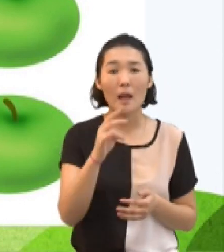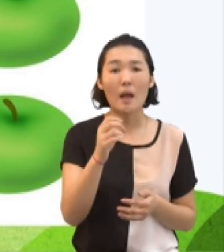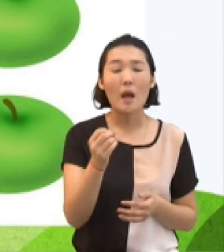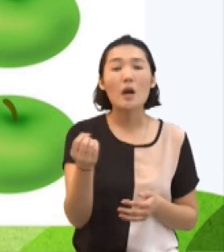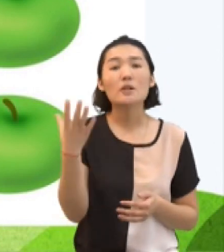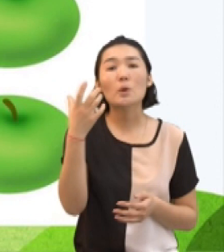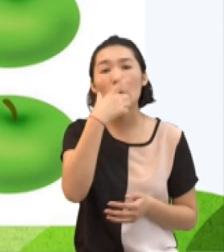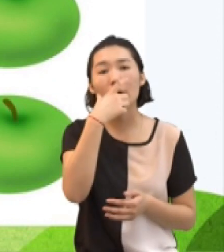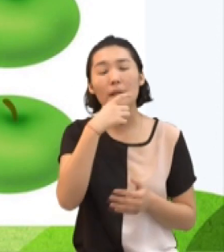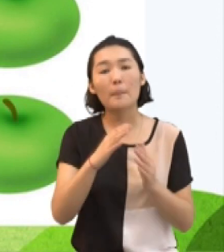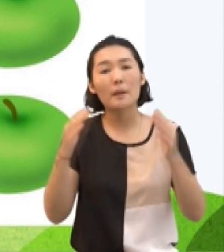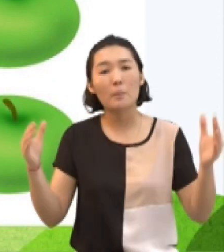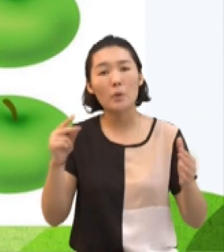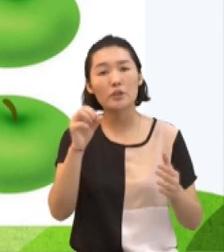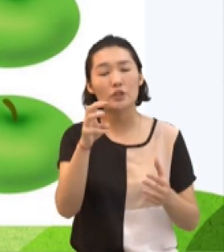яблок больше, чем груш?